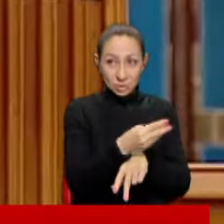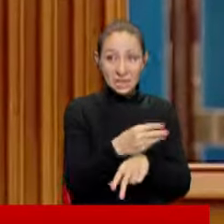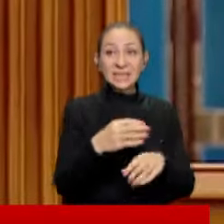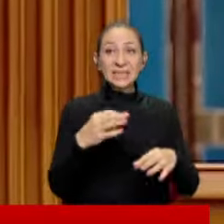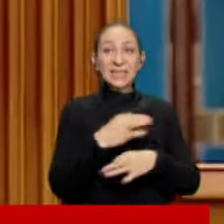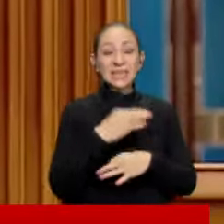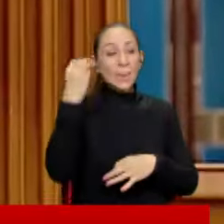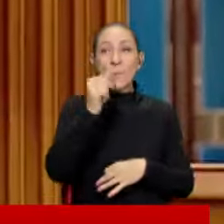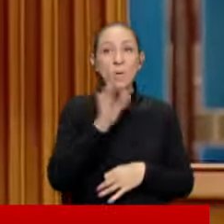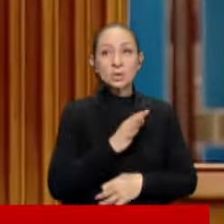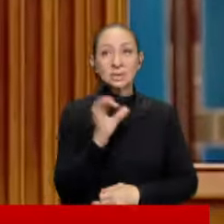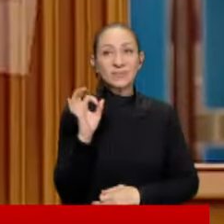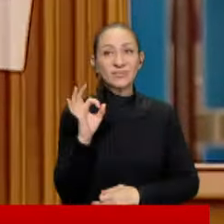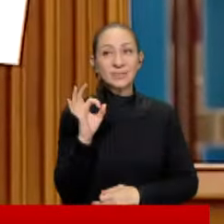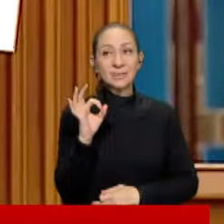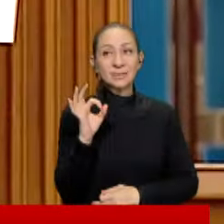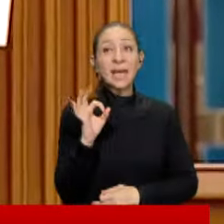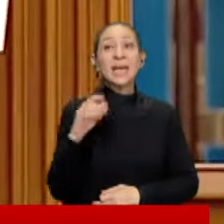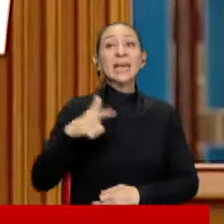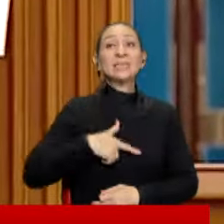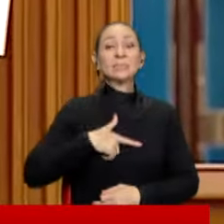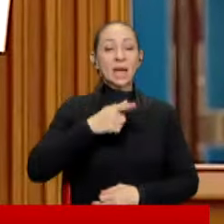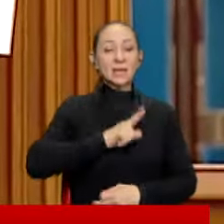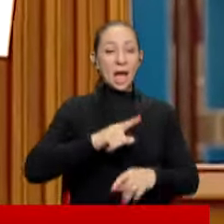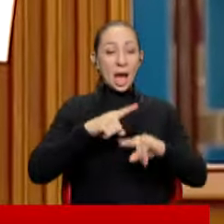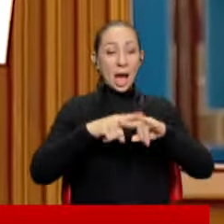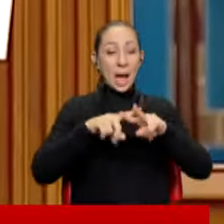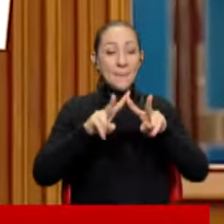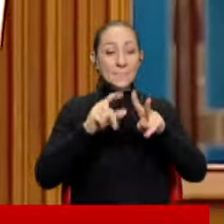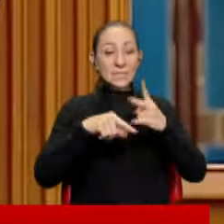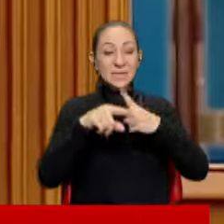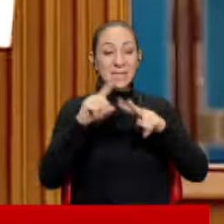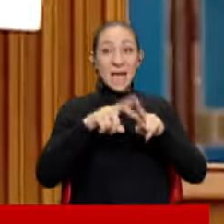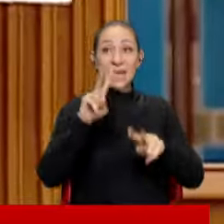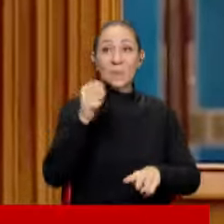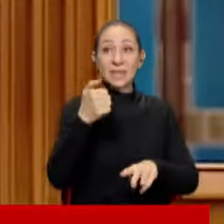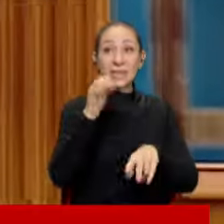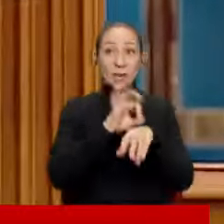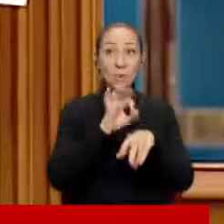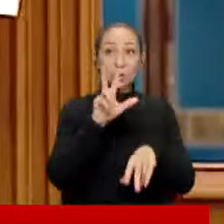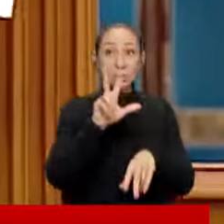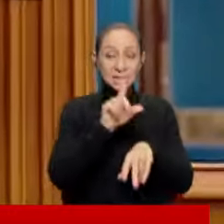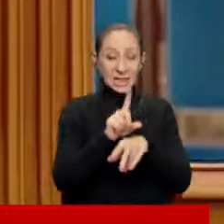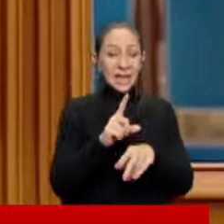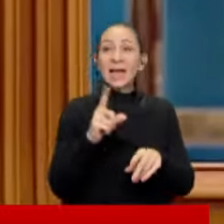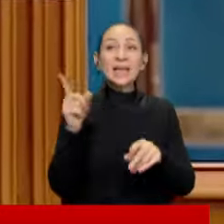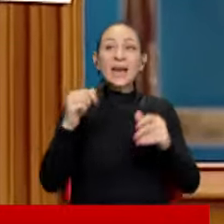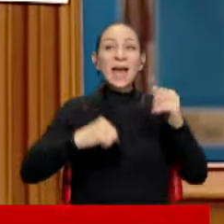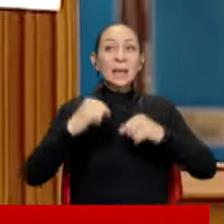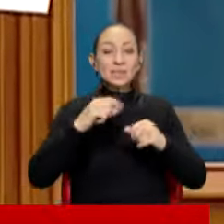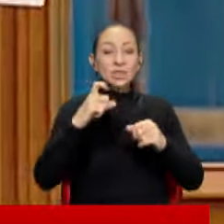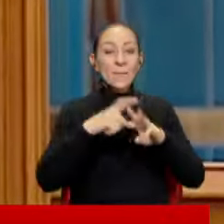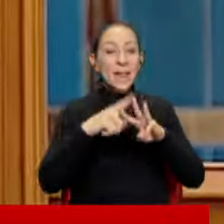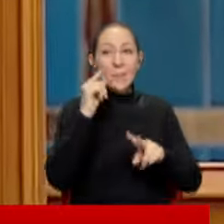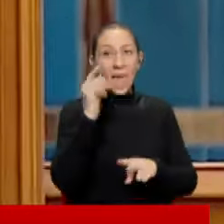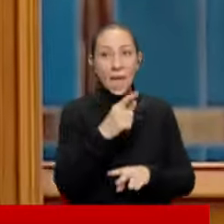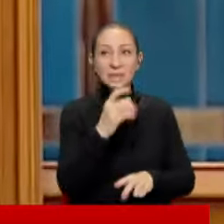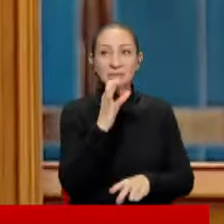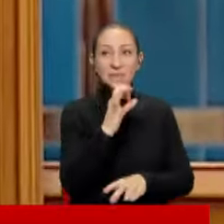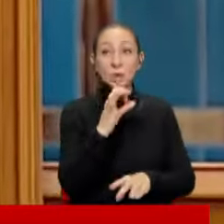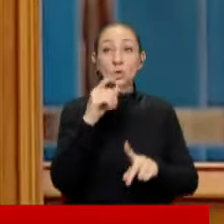Sayın Ekrem İmamoğlu 0. İzmir adayı Hamza Dağ 26 dakika 30 saniye, rakibi Demir Cemil Tugay'a 0.